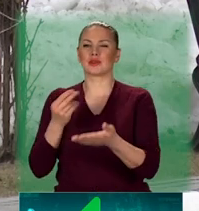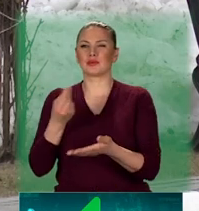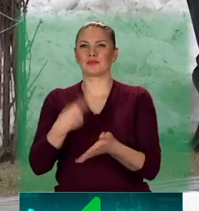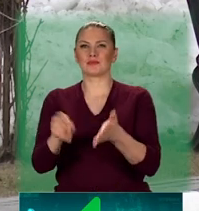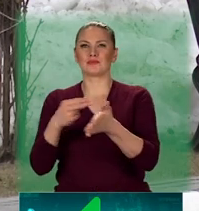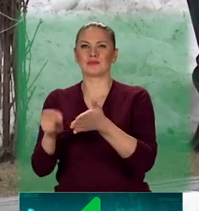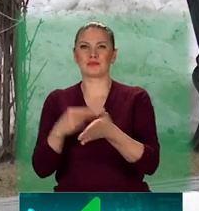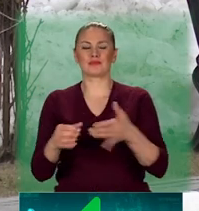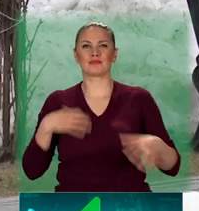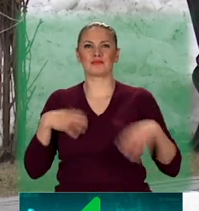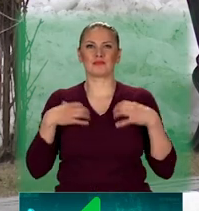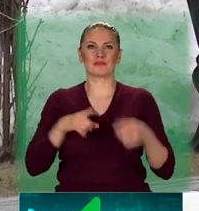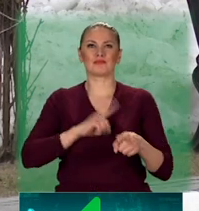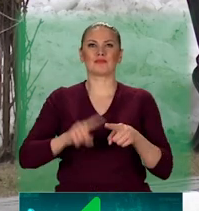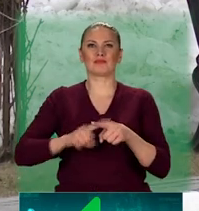Да.